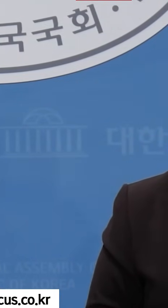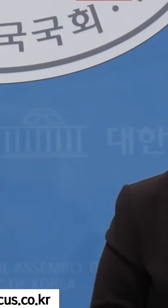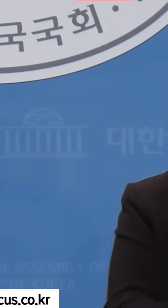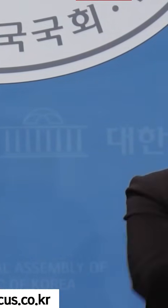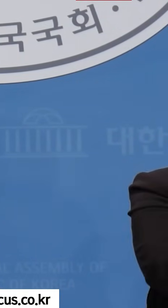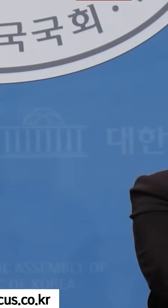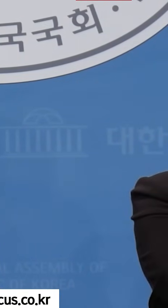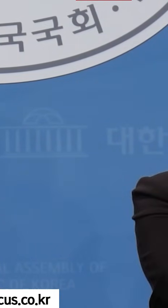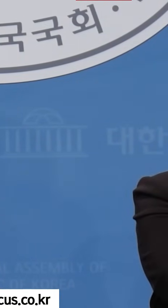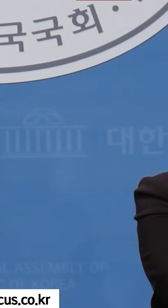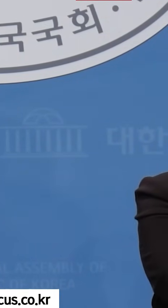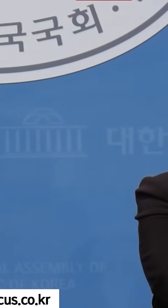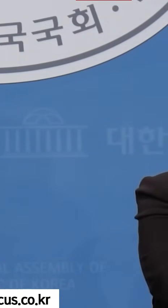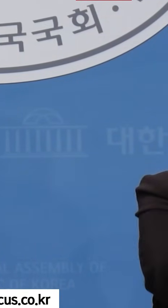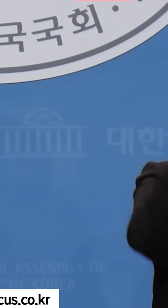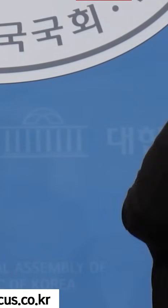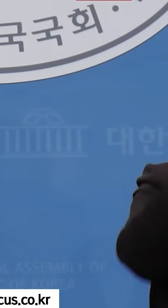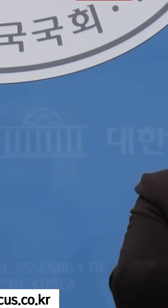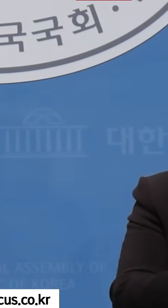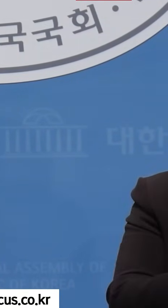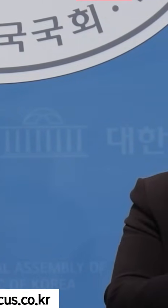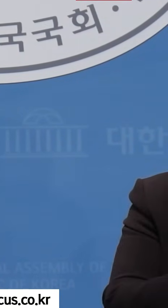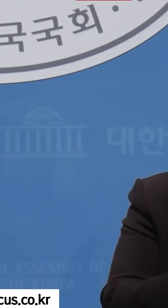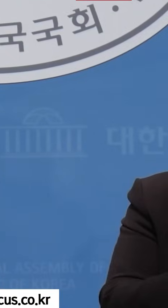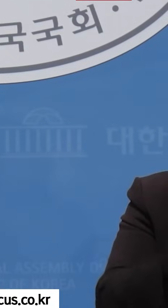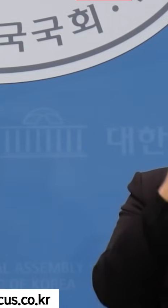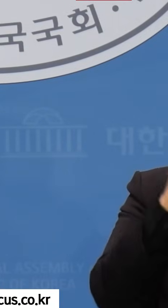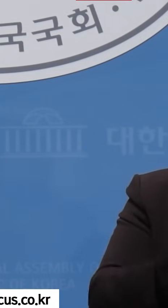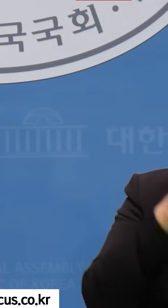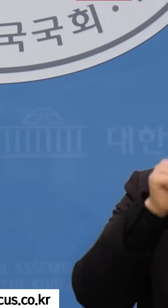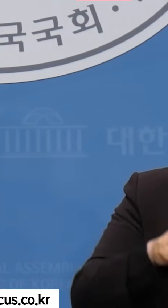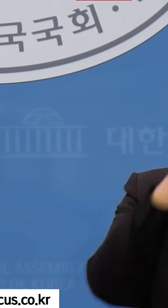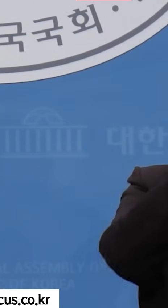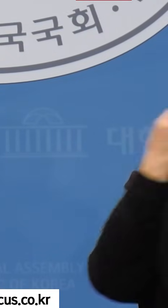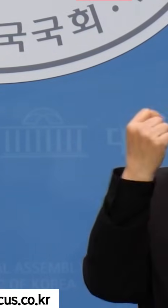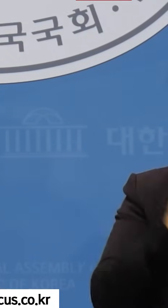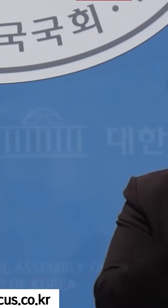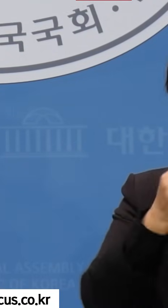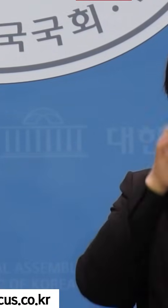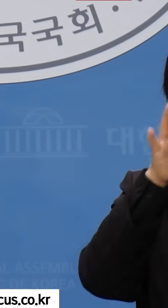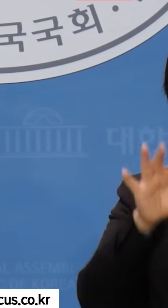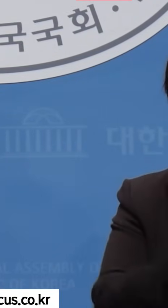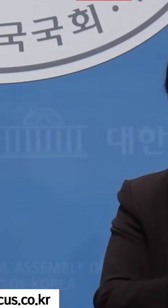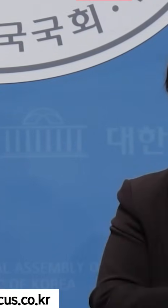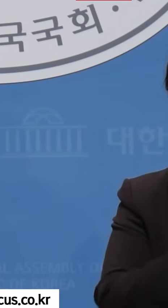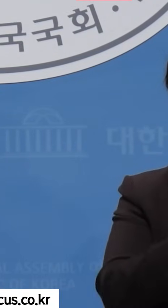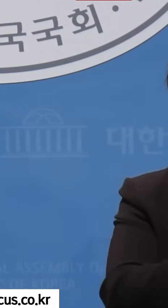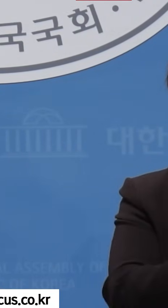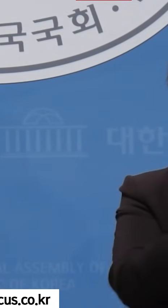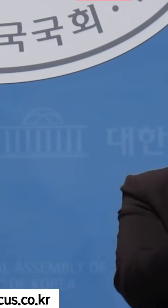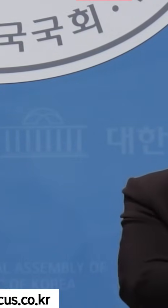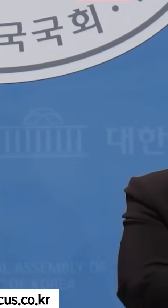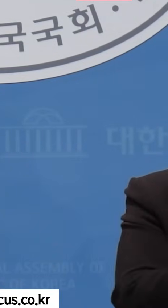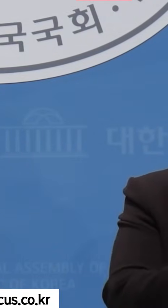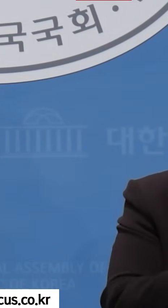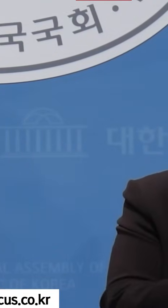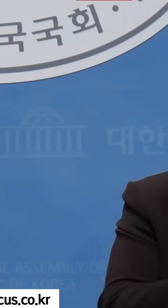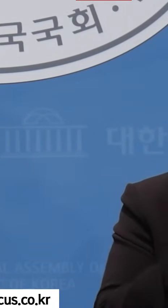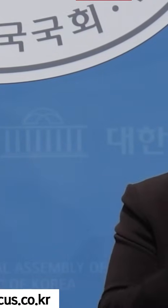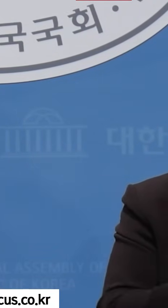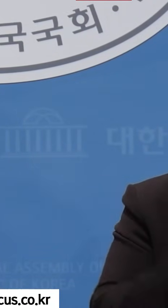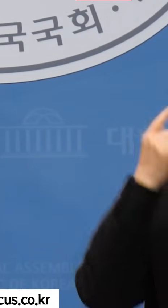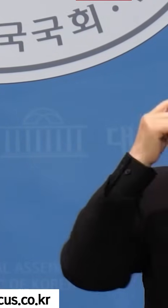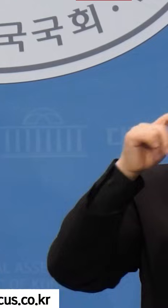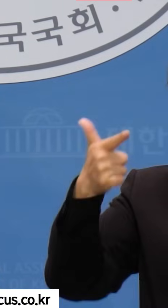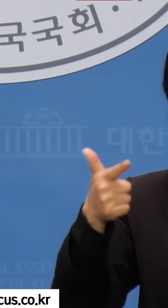사건의 최종 유권적인 해석을 한다고 하는 사법부에서 이미 항소심 판결에서